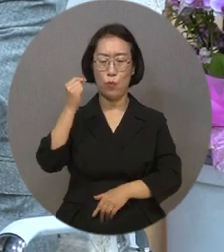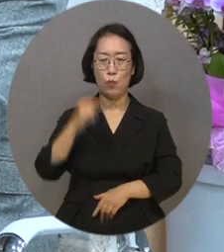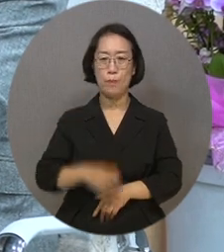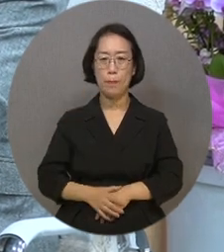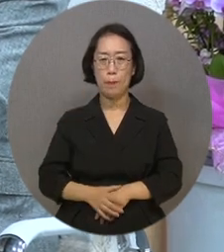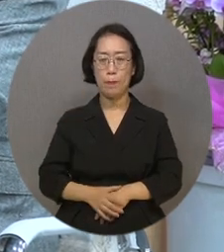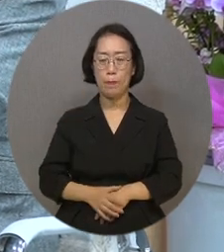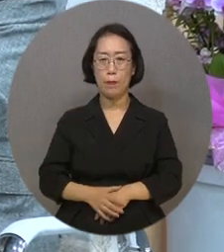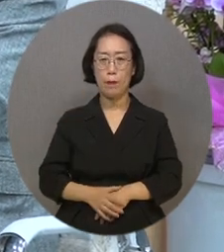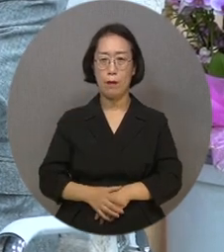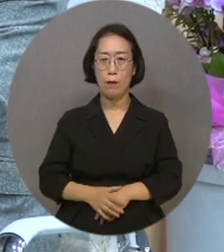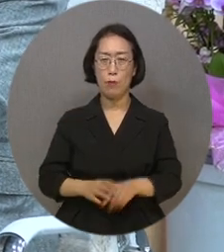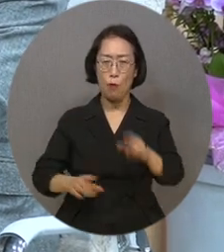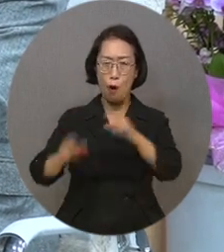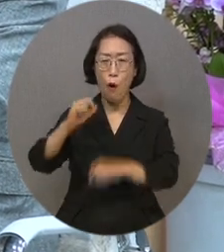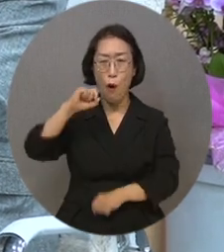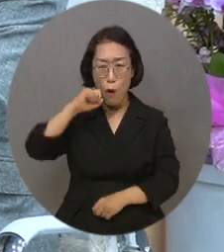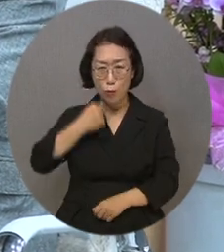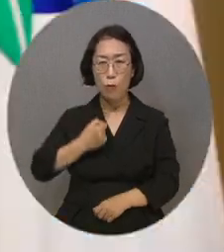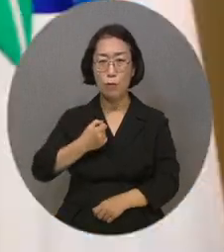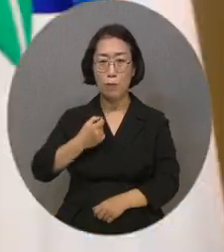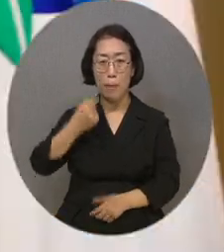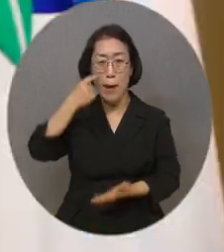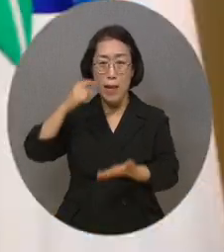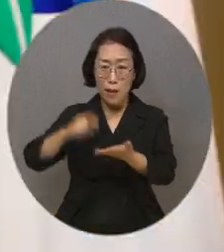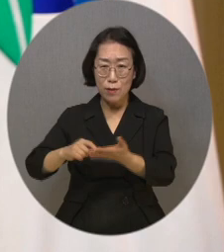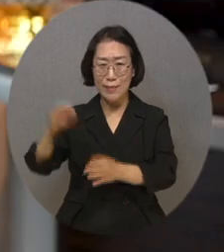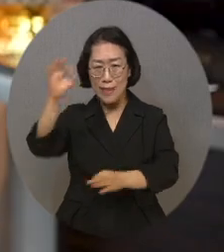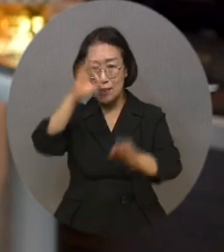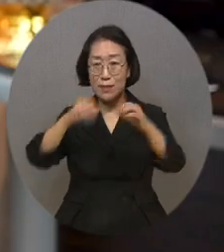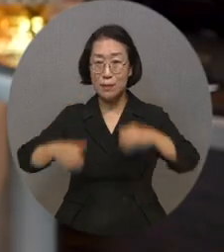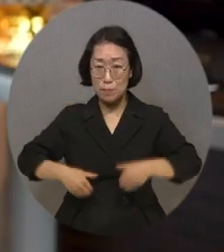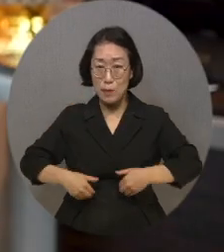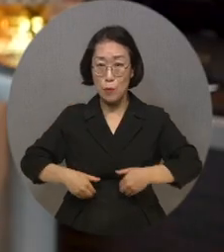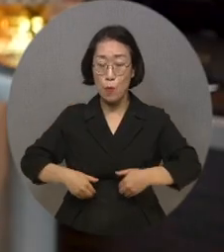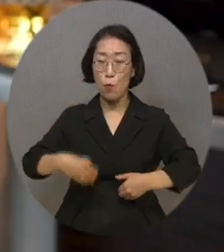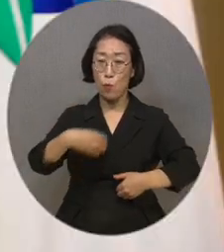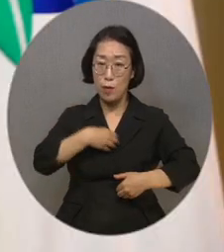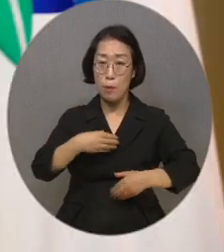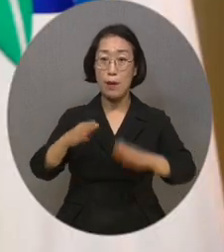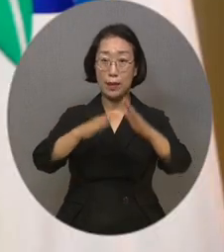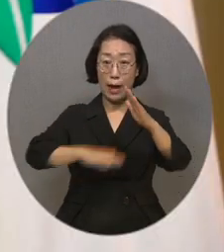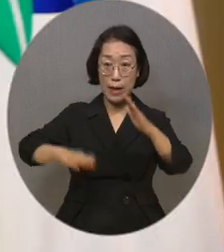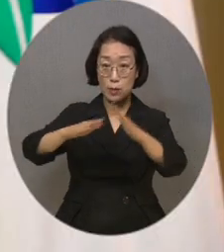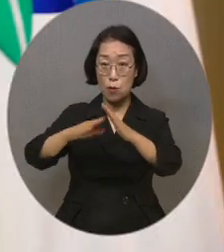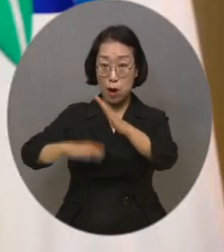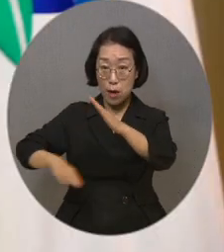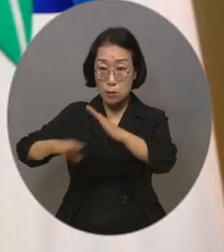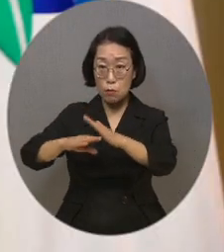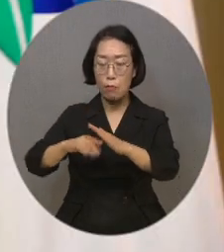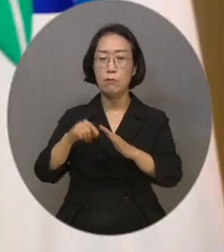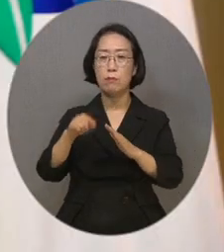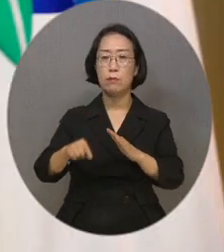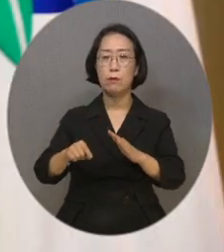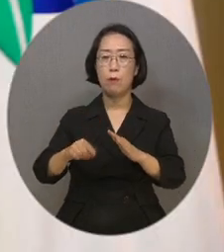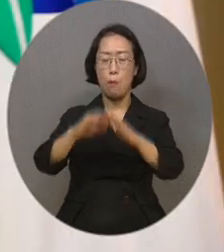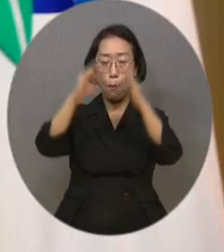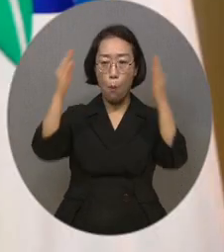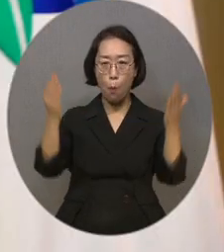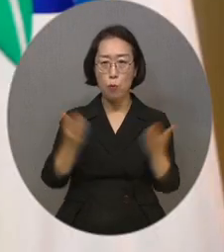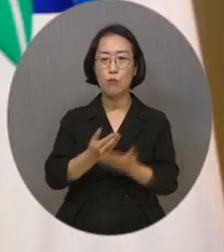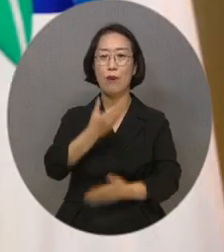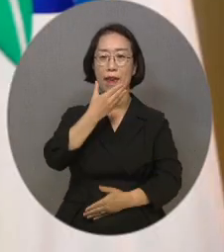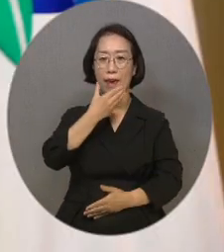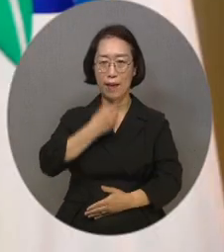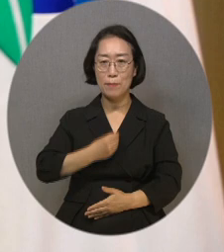같은 그런 사각지대라든가 위기과정이라든가 이런 군민 모두가 행복한, 즉 어느 누구라도